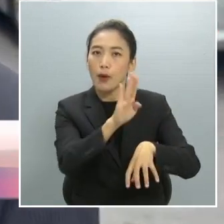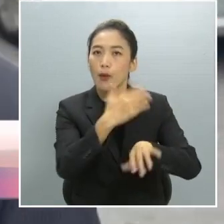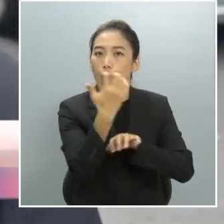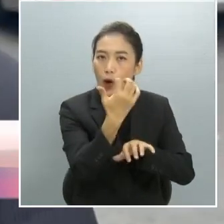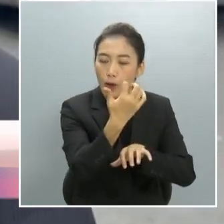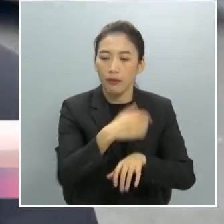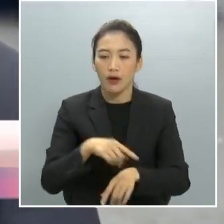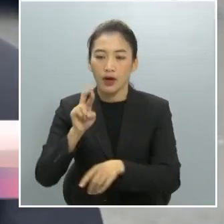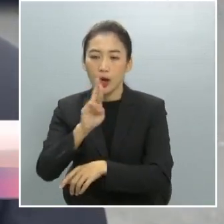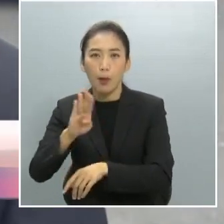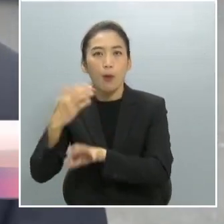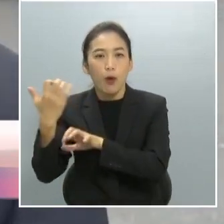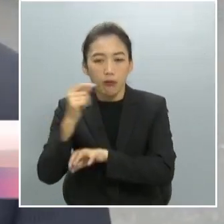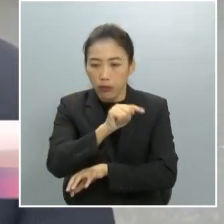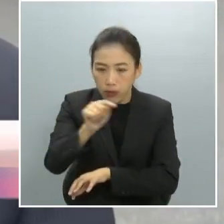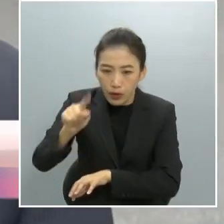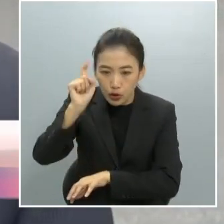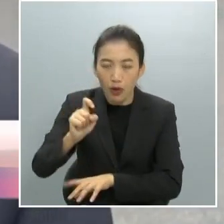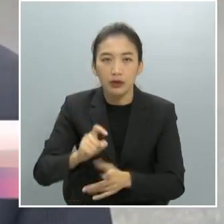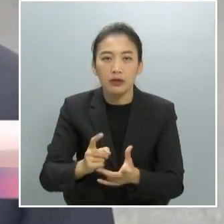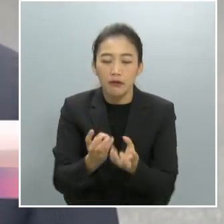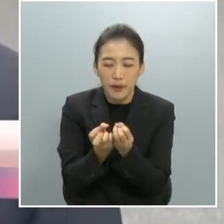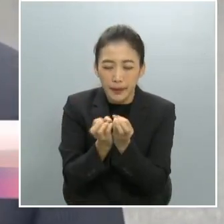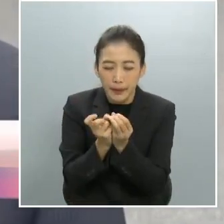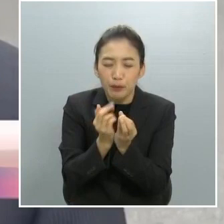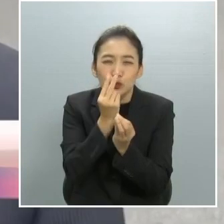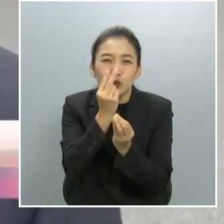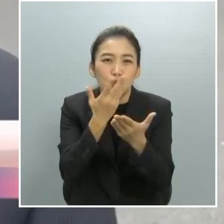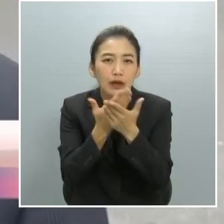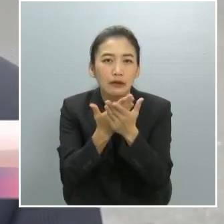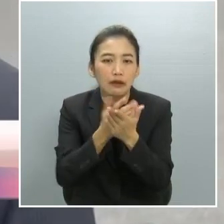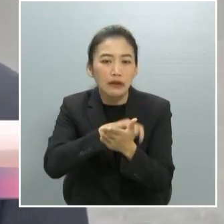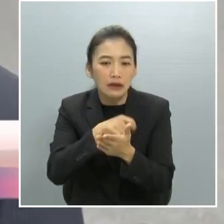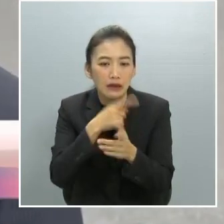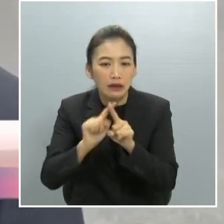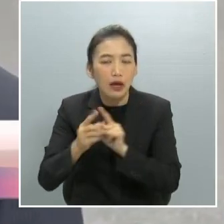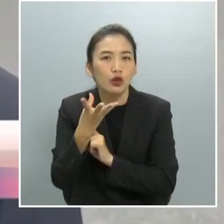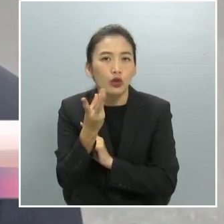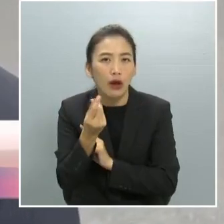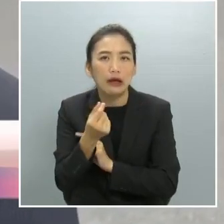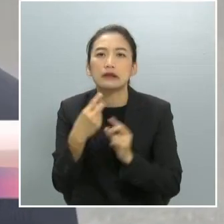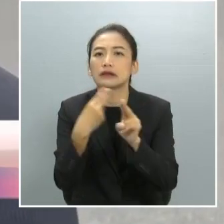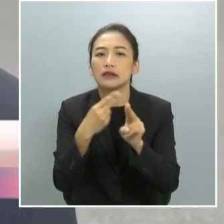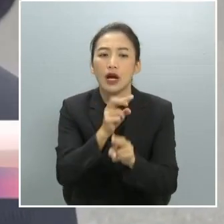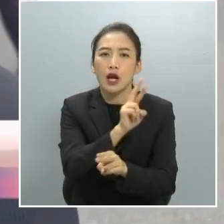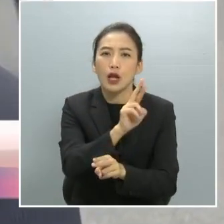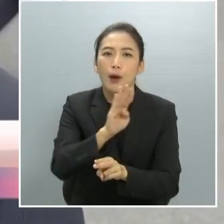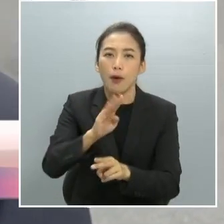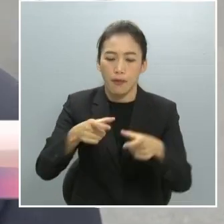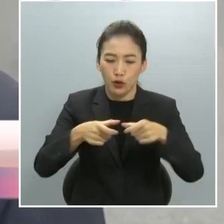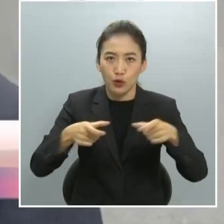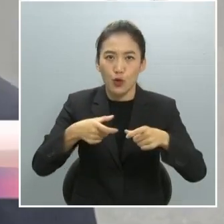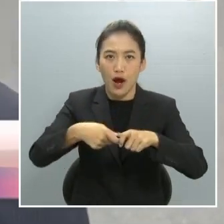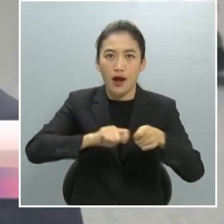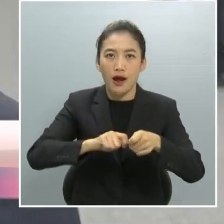มซึ่งกรณีเนี่ยทางรฟม.เนี่ยนะครับมีอยู่แล้วนะครับแต่ว่า